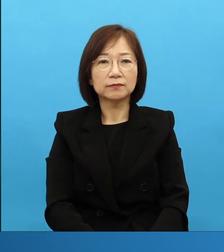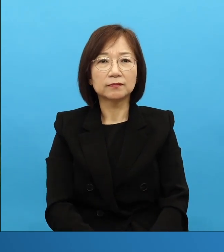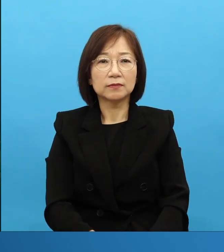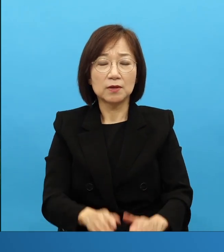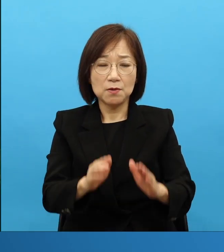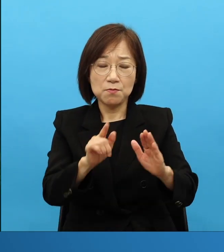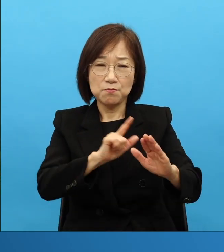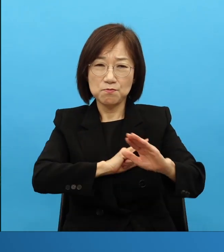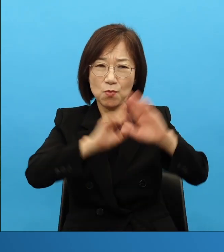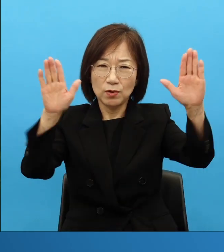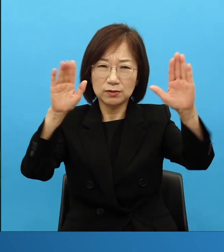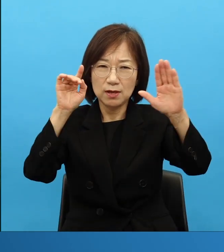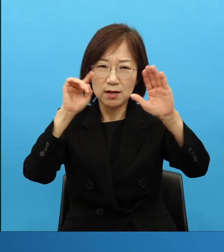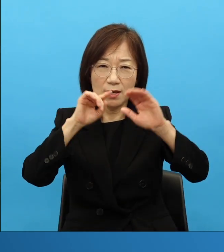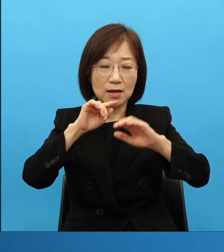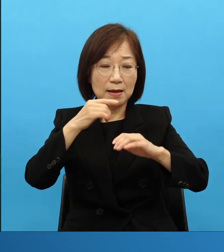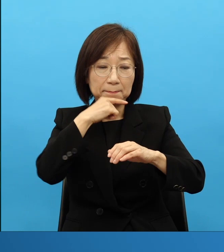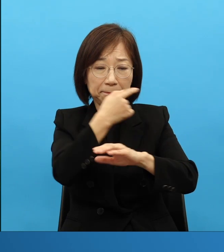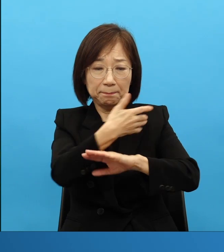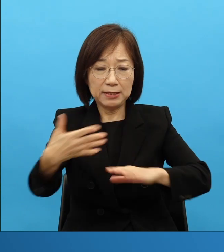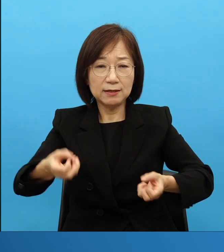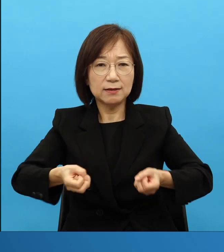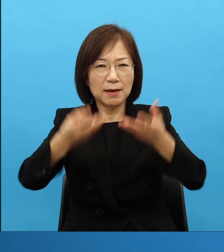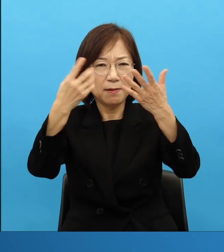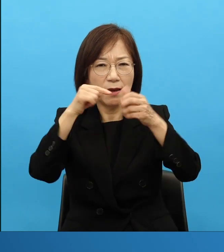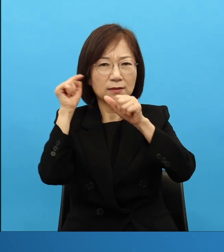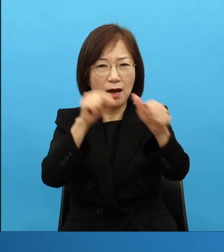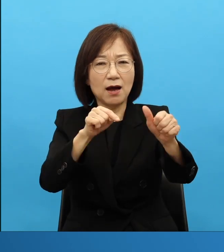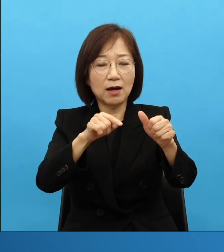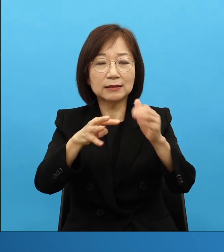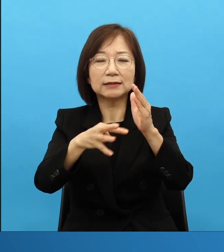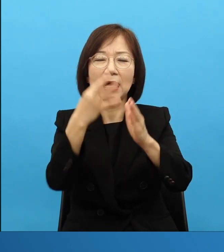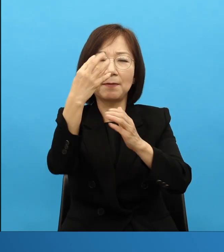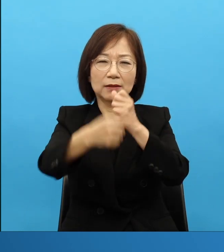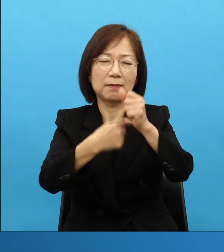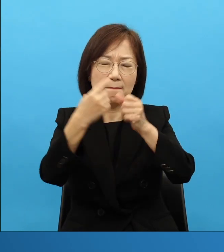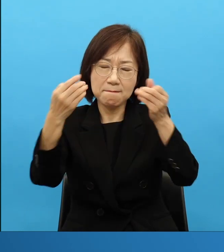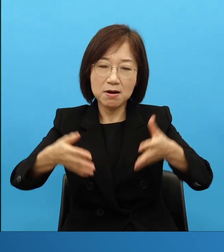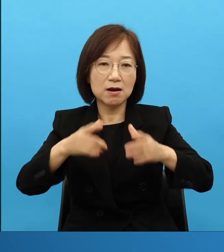모세야 피제사드리러 가라. 이게 지금 400년 만에